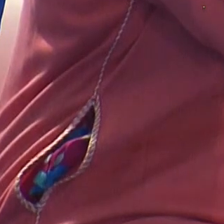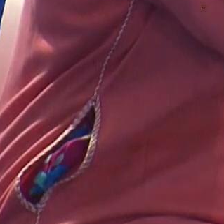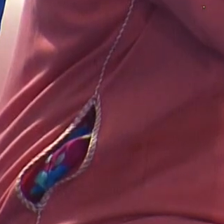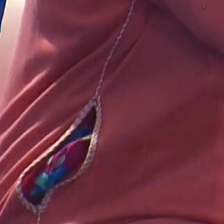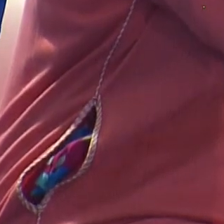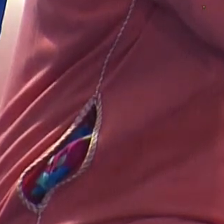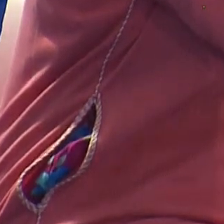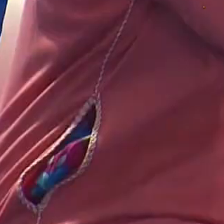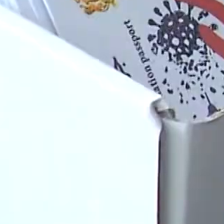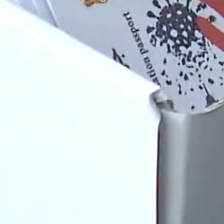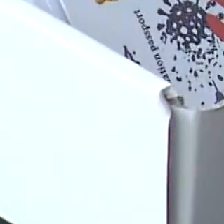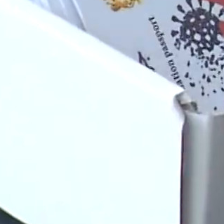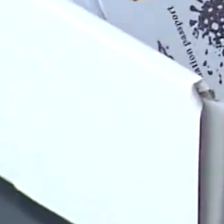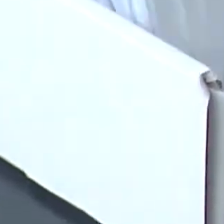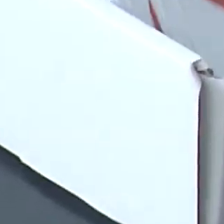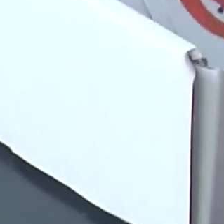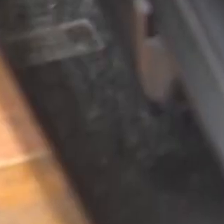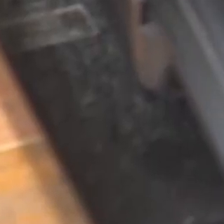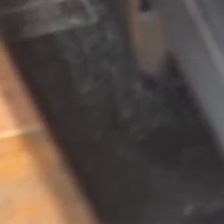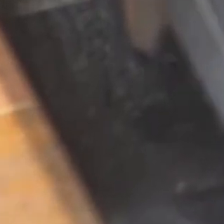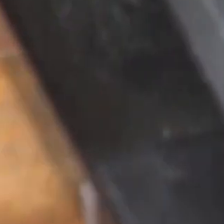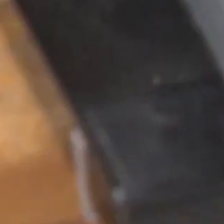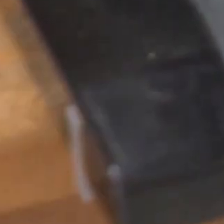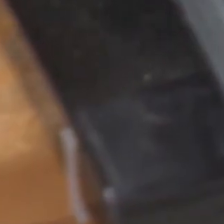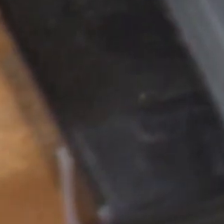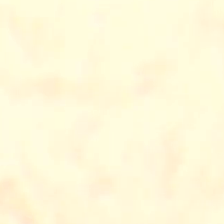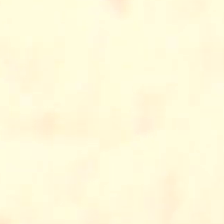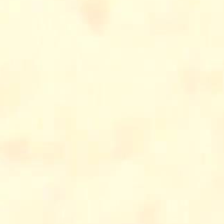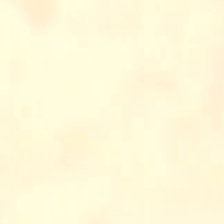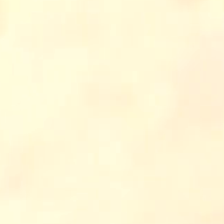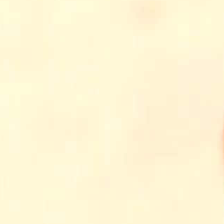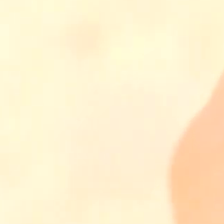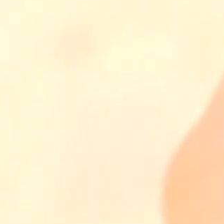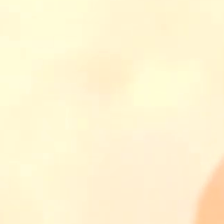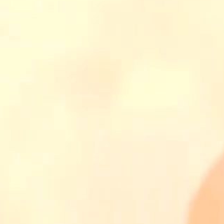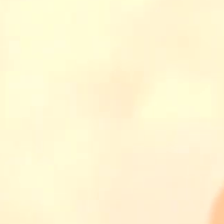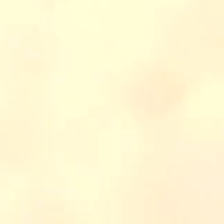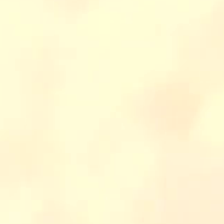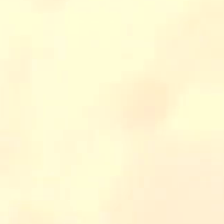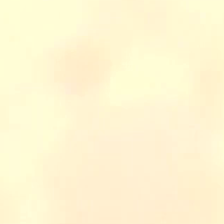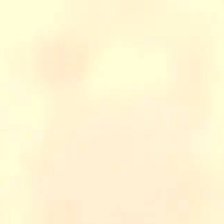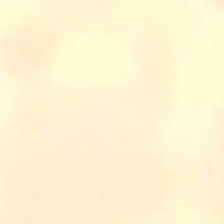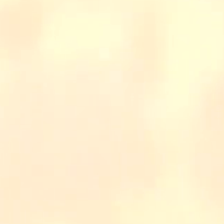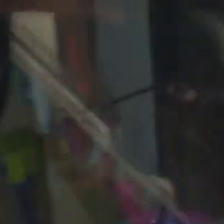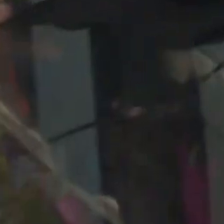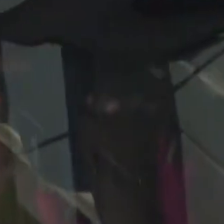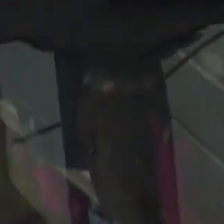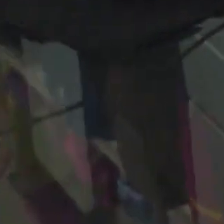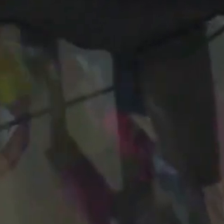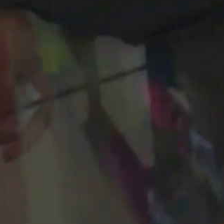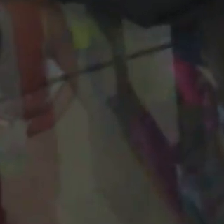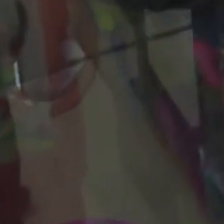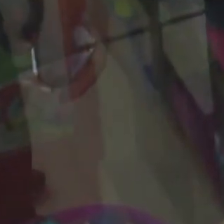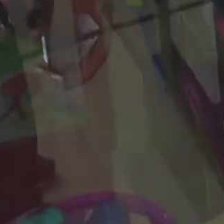des marocains ont déjà été vaccinées une bonne nouvelle favorisée par l'adoption de ce document désormais incontournable